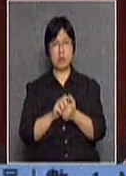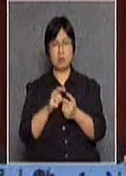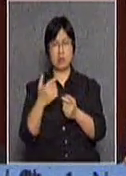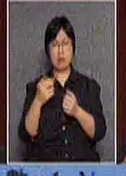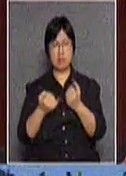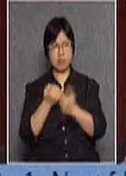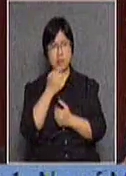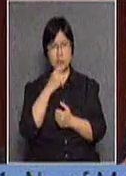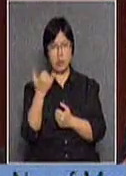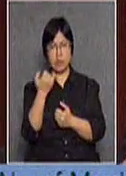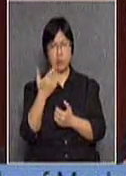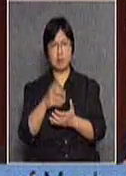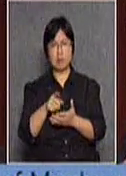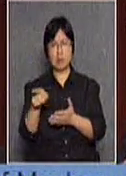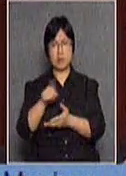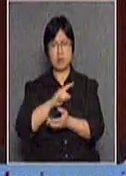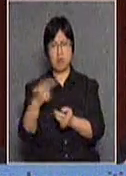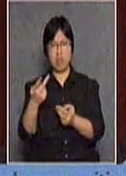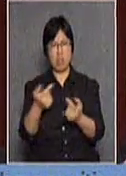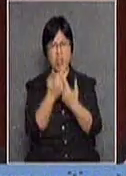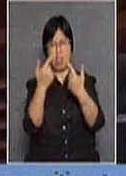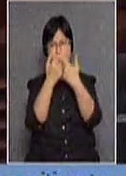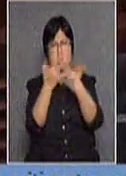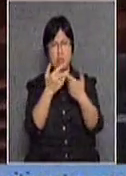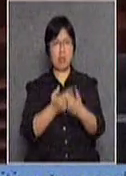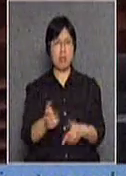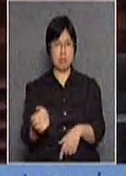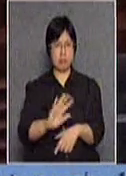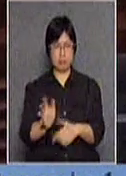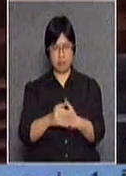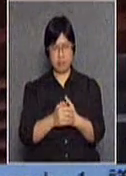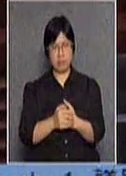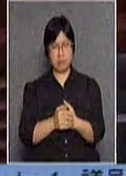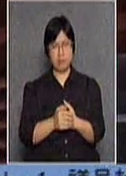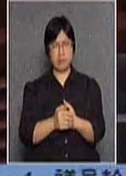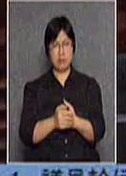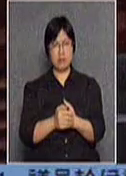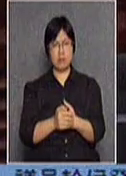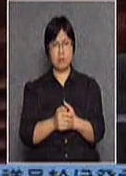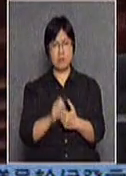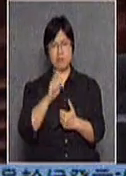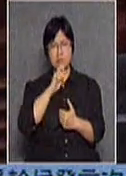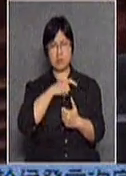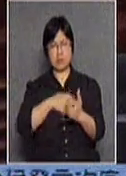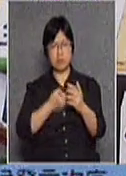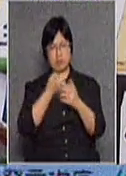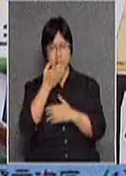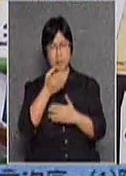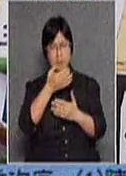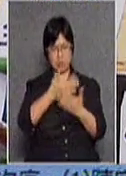反，不是由你兩個喺度嗌交。所以有議員提出一個規程問